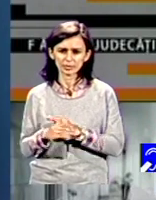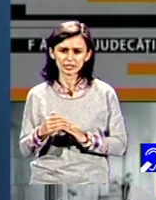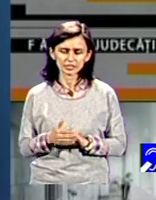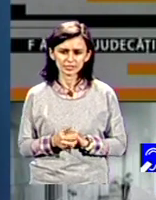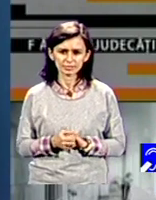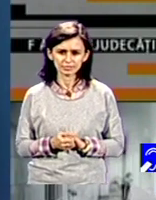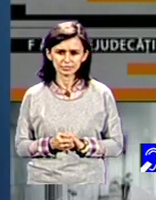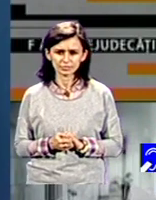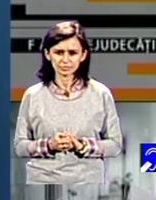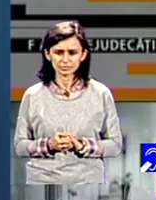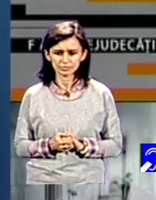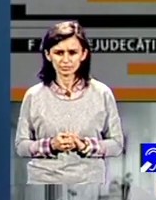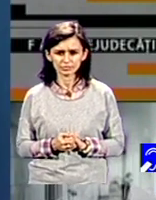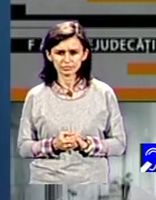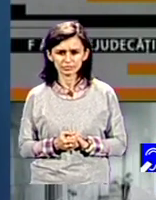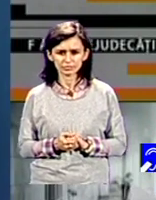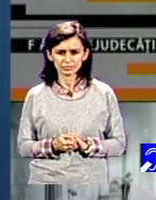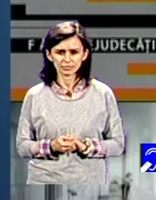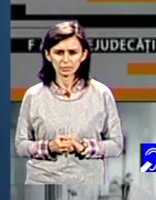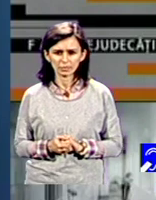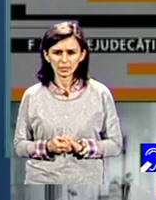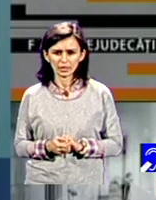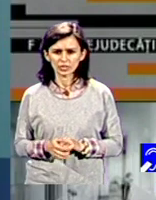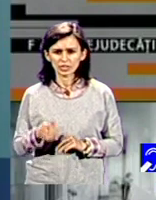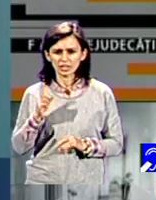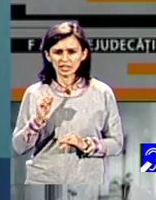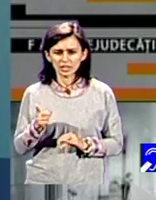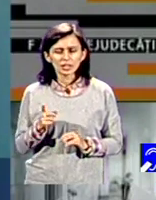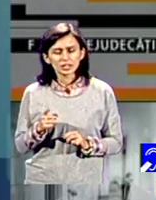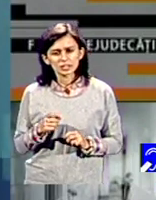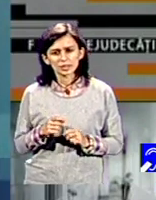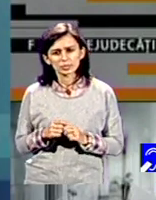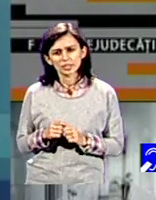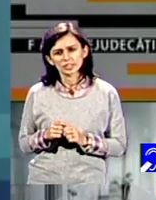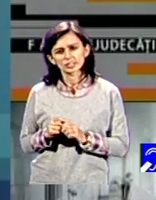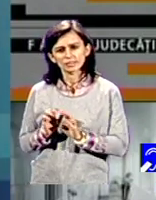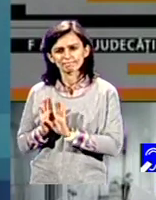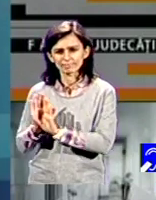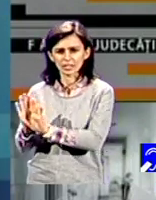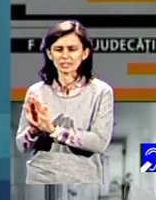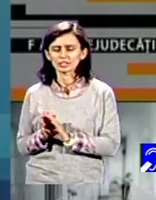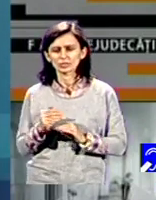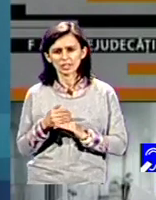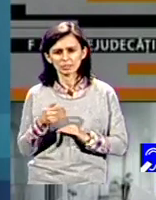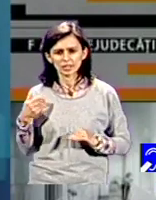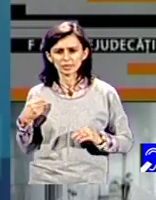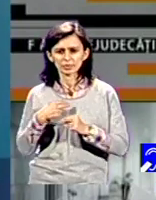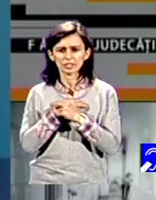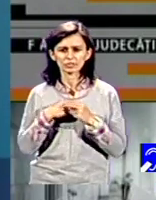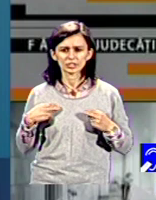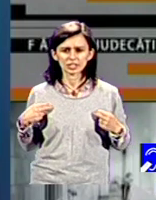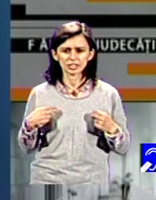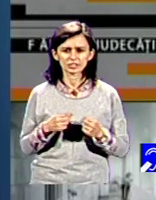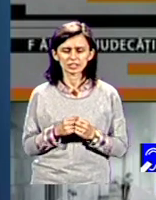sigur dar ca să gândim așa ar trebui să îl ăsta Putem să lăsăm la o parte prejudecățile noastre și ale